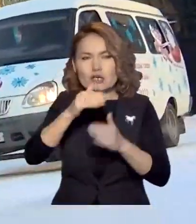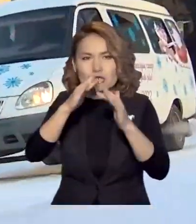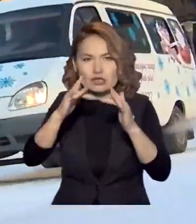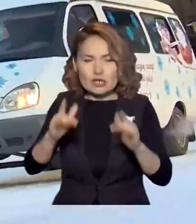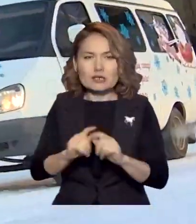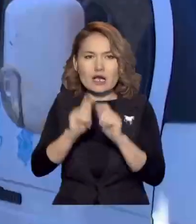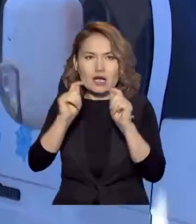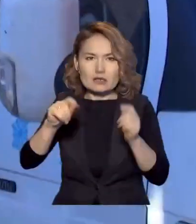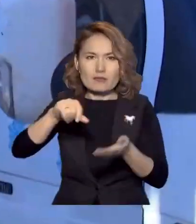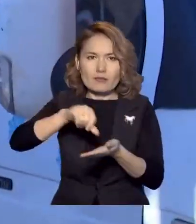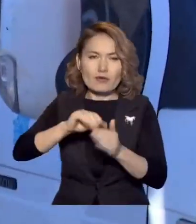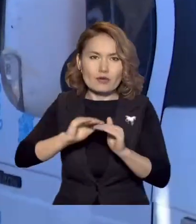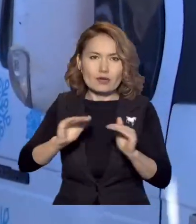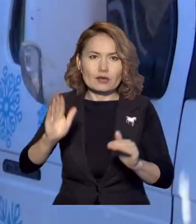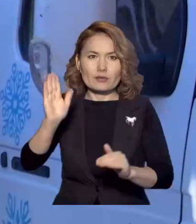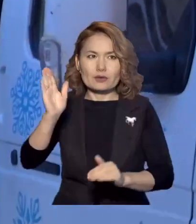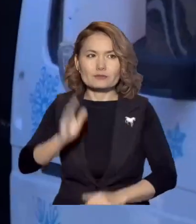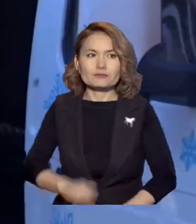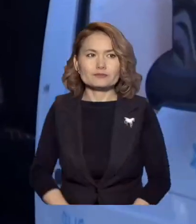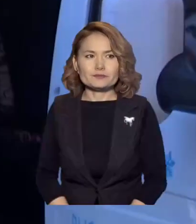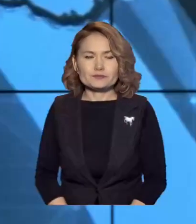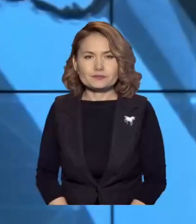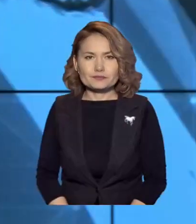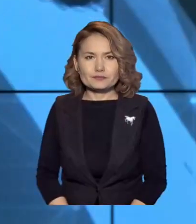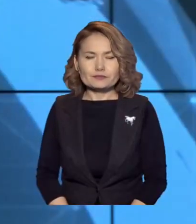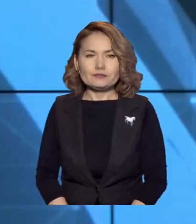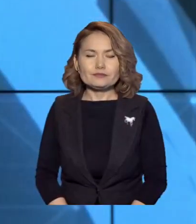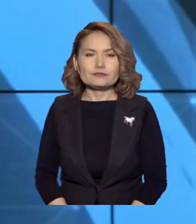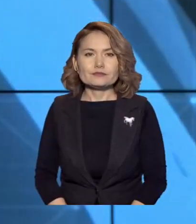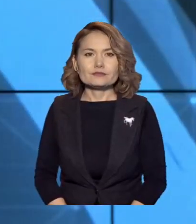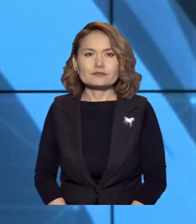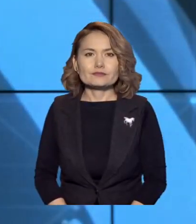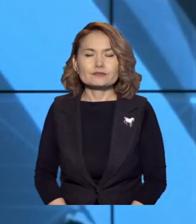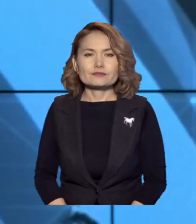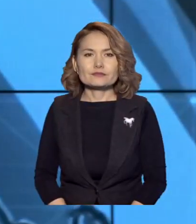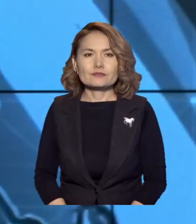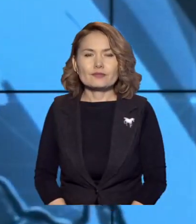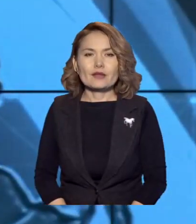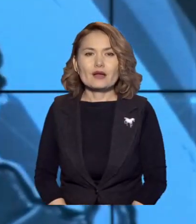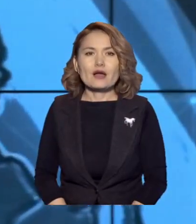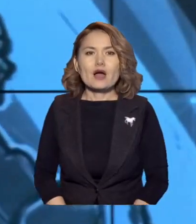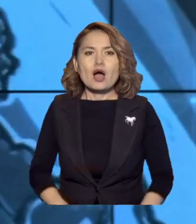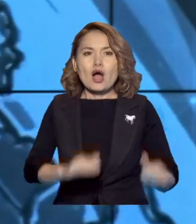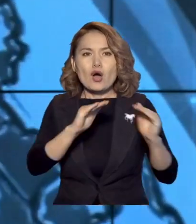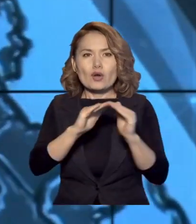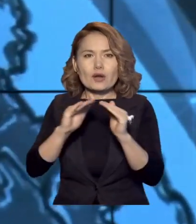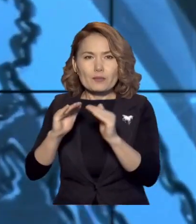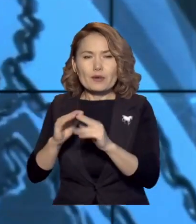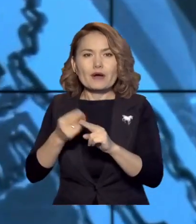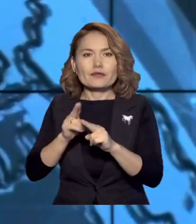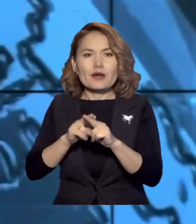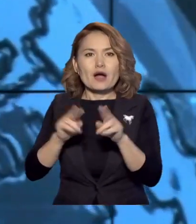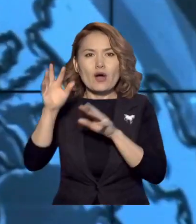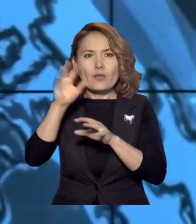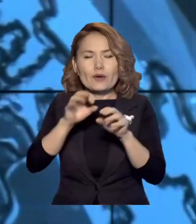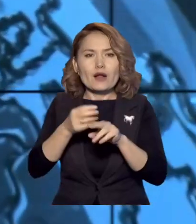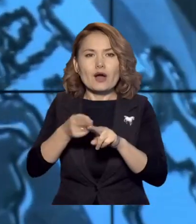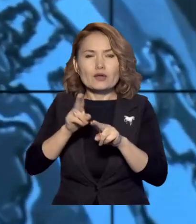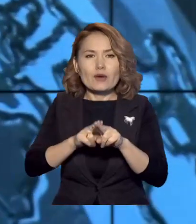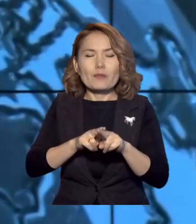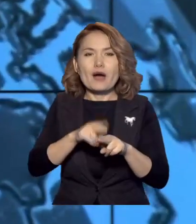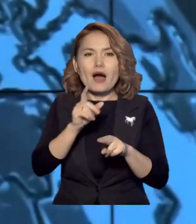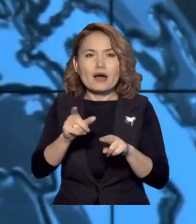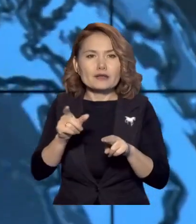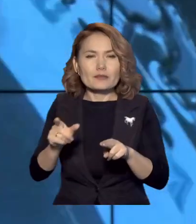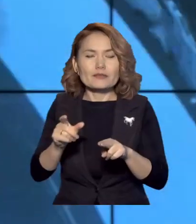Жақсай, Бауыржан Бөрлібай, Қазақстан ұлттық арнасы. Хабар соңында тағы бір ақпарат. Көпқабатты үйлерге өрмелеп шығып, көпшіліктің көңілін